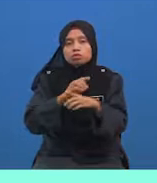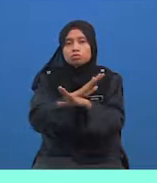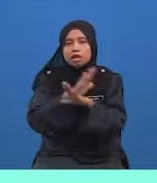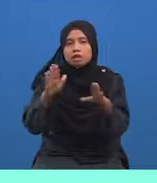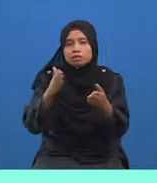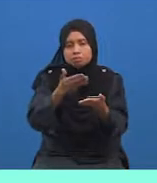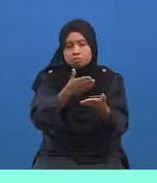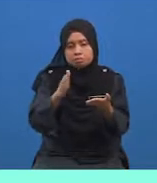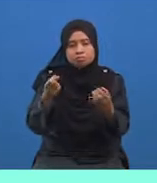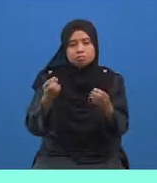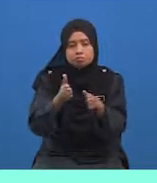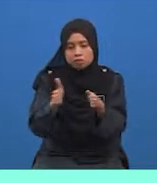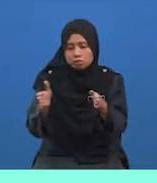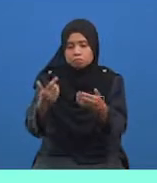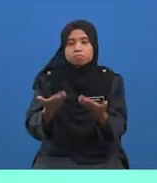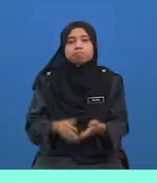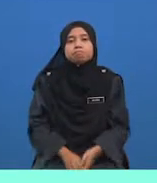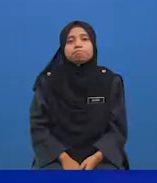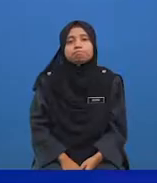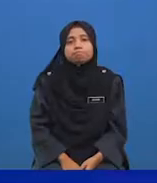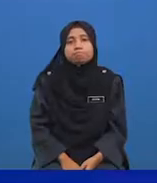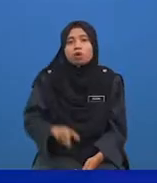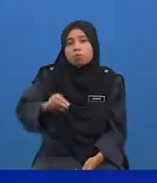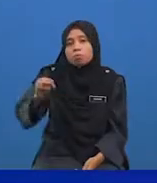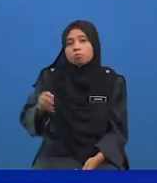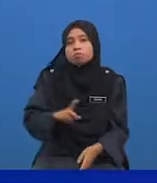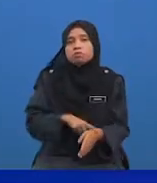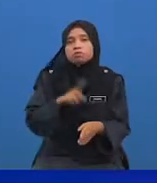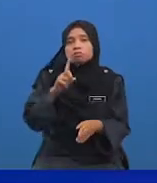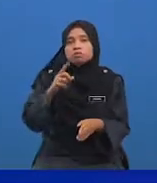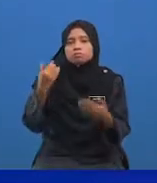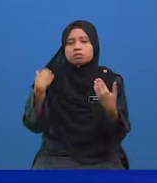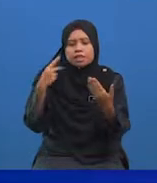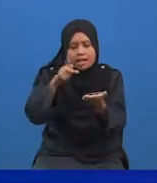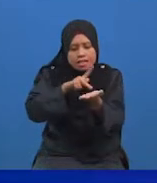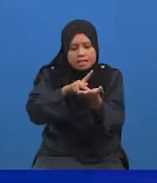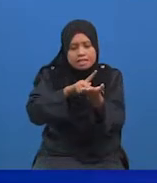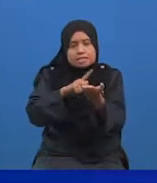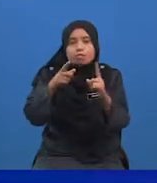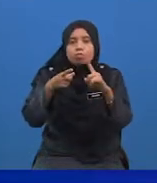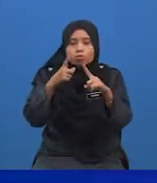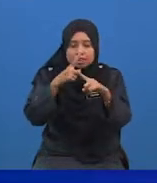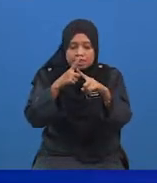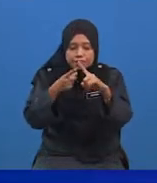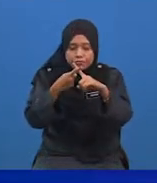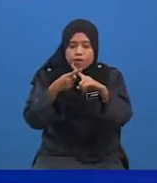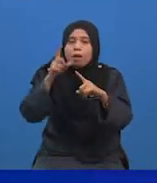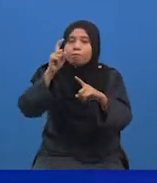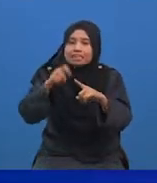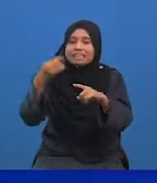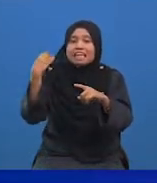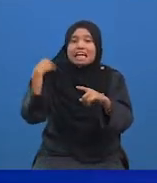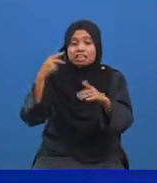sepadan. Baiklah murid-murid, di mana ada kesan positif, di situ juga ada